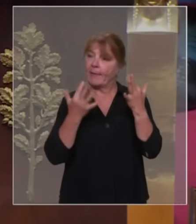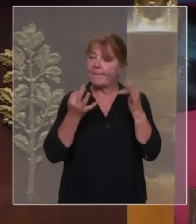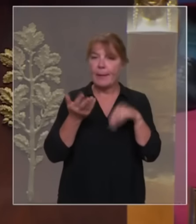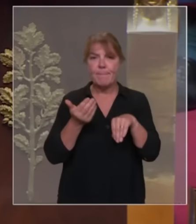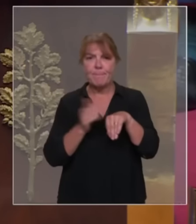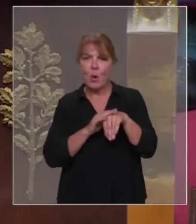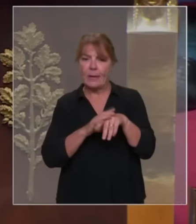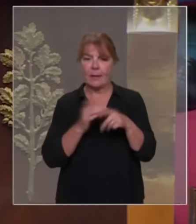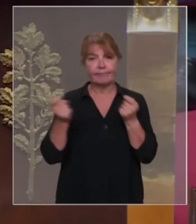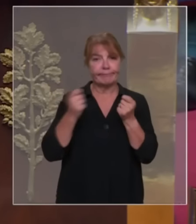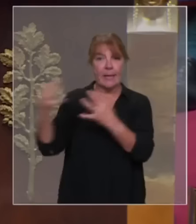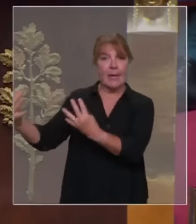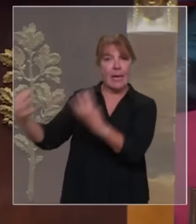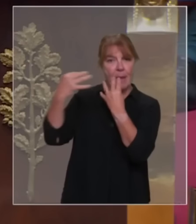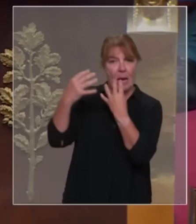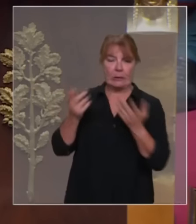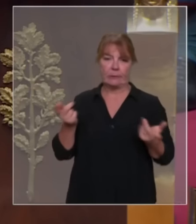de maîtrise de l'immigration.